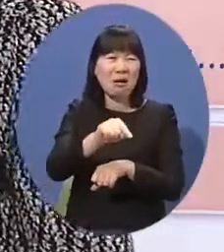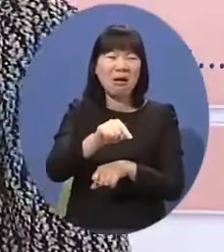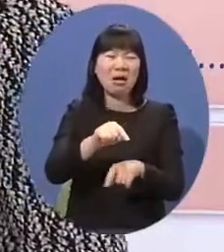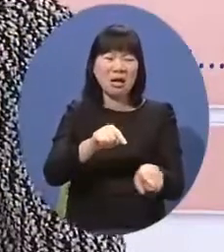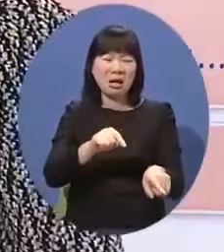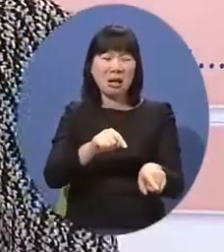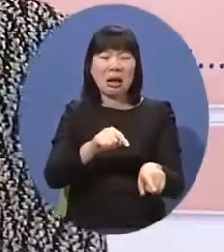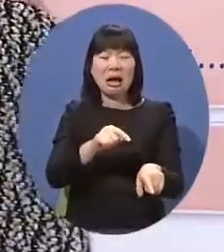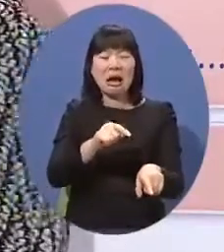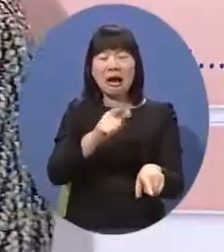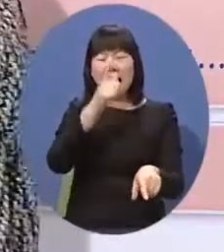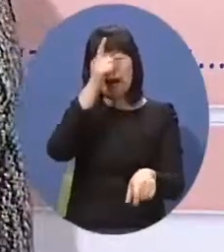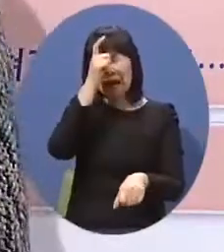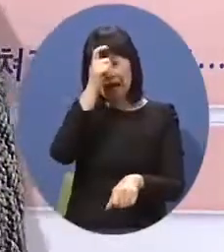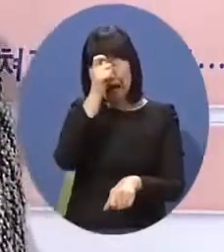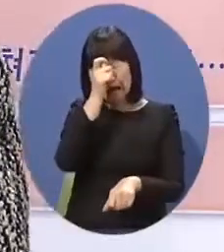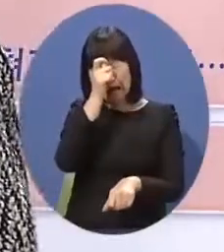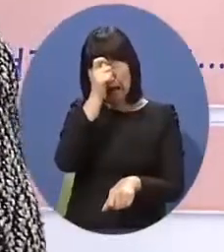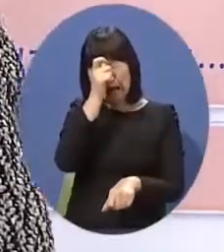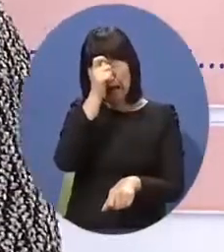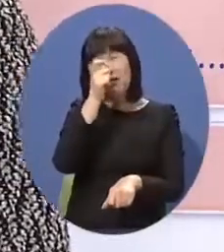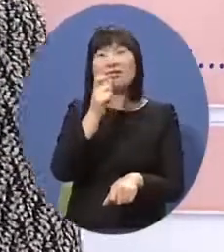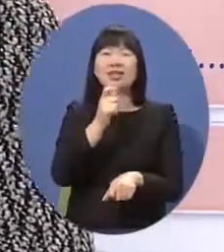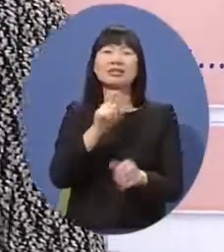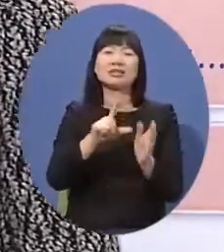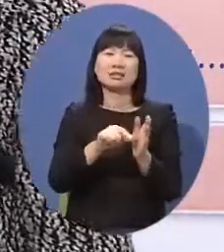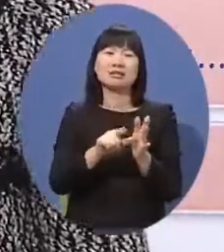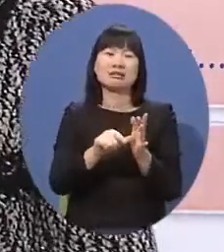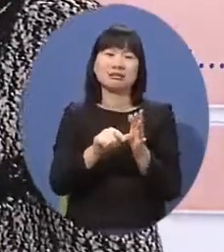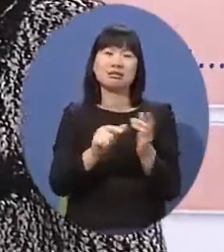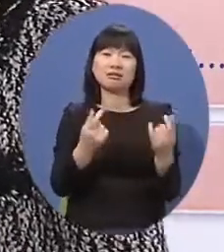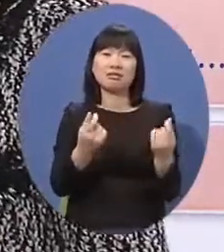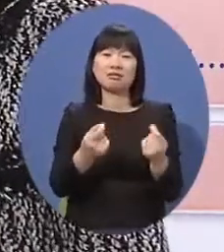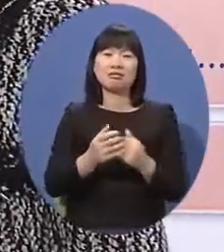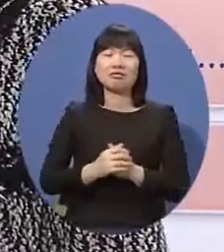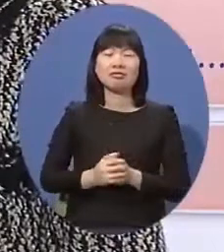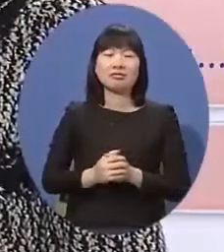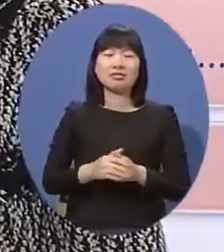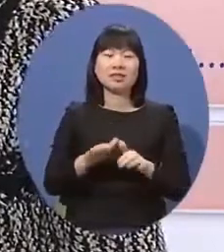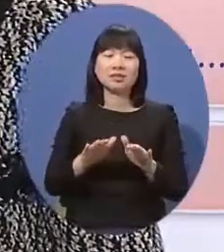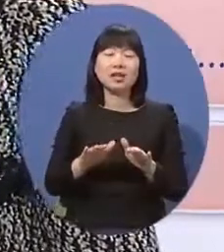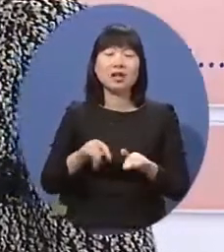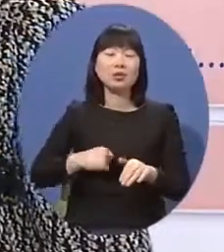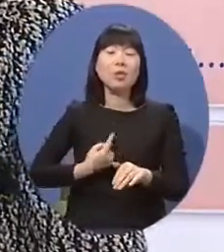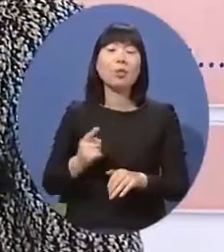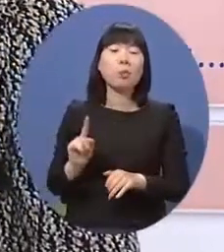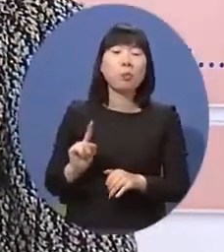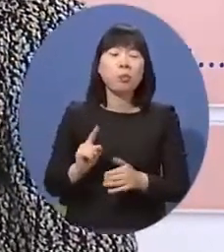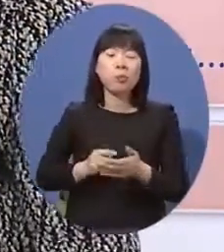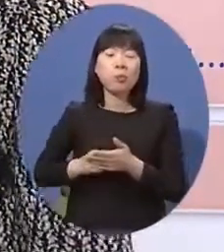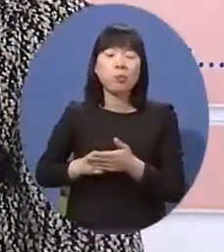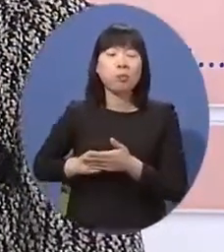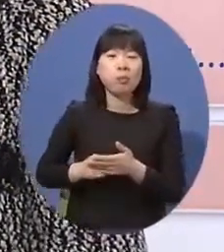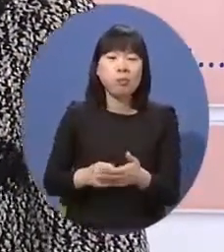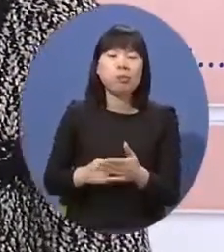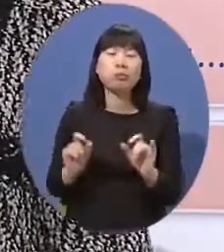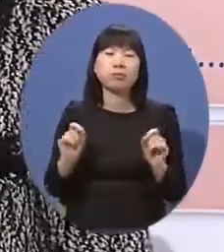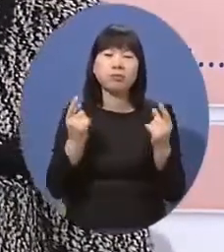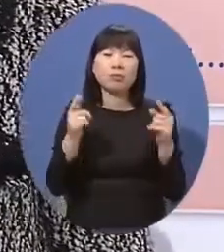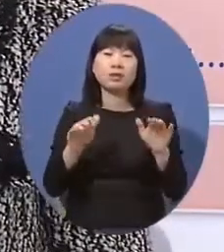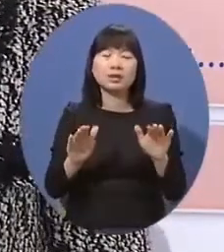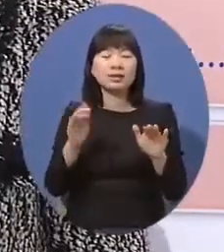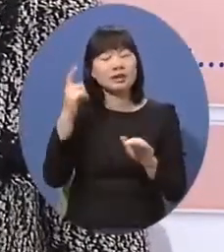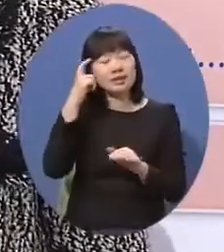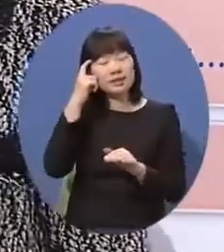하려고 고집 피우는 시기가 돼요. 예. 그러면서 이제 스스로 뭔가를 해보려고 함과